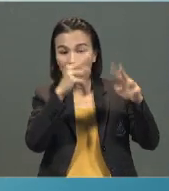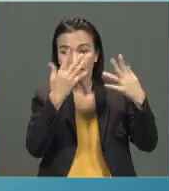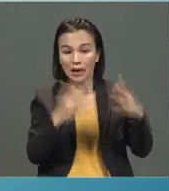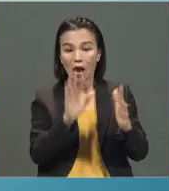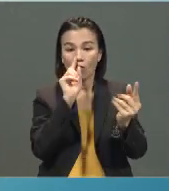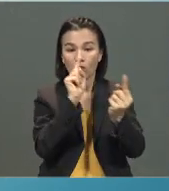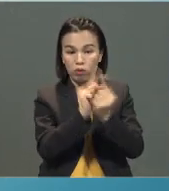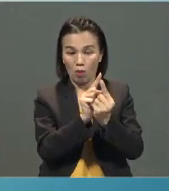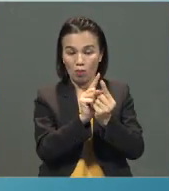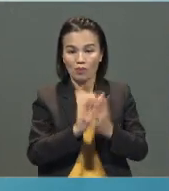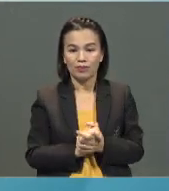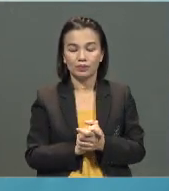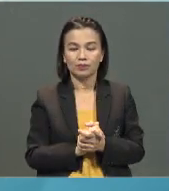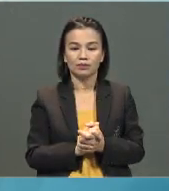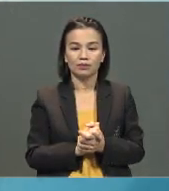ต่อเนื่องจากการยังไม่ได้รับการตรวจสอบยืนยันในเรื่องของการควบคุมดูแลกลุ่มนี้อย่างดีก็ทำให้เห็นภาพว่าจากทีมสอบสวนพบว่าทีมลูกเรือนี้ได้ออกจากโรงแรมไปยังสถานที่บางแห่งในจังหวัดระยองก็ทำให้สถานที่ต่างๆที่เดี๋ยวทางสอบสวนโรคจะได้มีข้อคืบหน้าขึ้นมานะครับจะต้องได้รับการเข้าไปสอบสวนโรคในพื้นที่สัมผัสทุกแห่งที่ทางผมนี้เดินทางไปตอนนี้ก็มีข้อมูลพอบางแห่งและนะครับเช่นห้างสรรพสินค้าบางแห่งในจังหวัดระยองผมกับเรียนพี่น้องประชาชนที่จังหวัดระยองเพื่อได้รับทราบได้รับข้อมูลเท่าเทียมกันกับการสปกไม่มีชุดข้อมูลใดที่เราจะปกปิดนะครับ